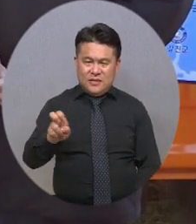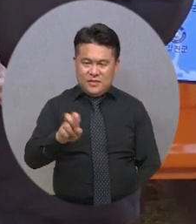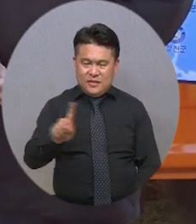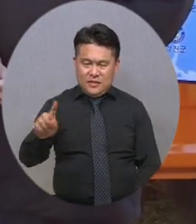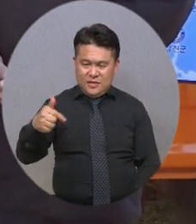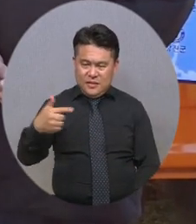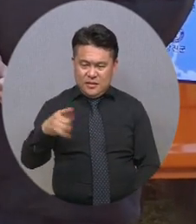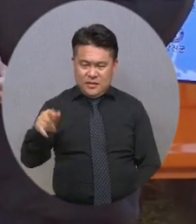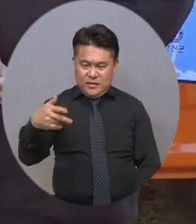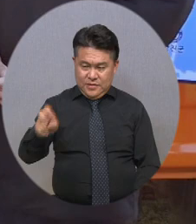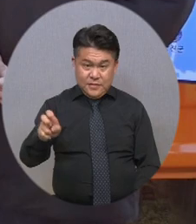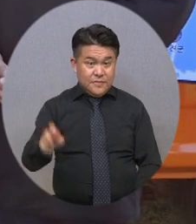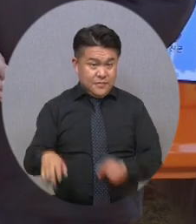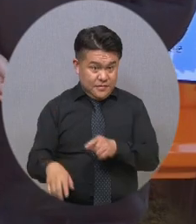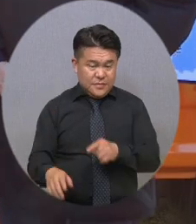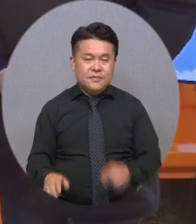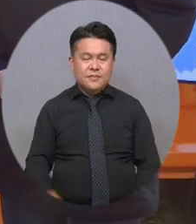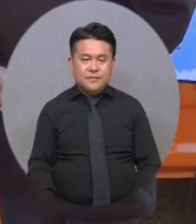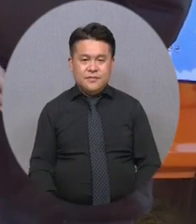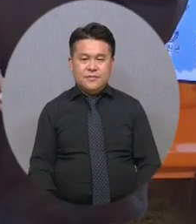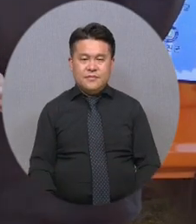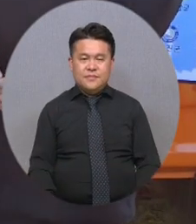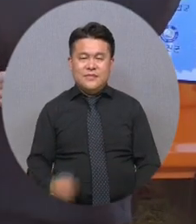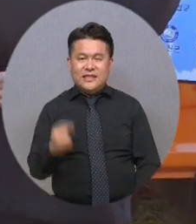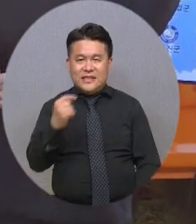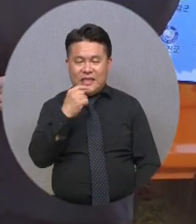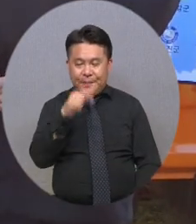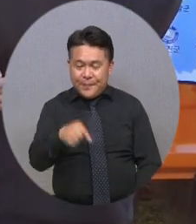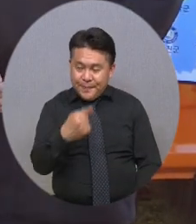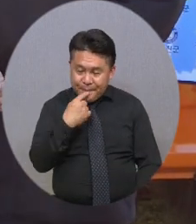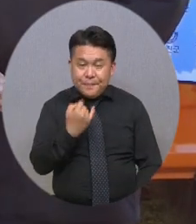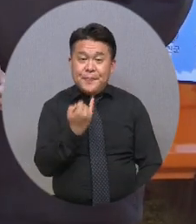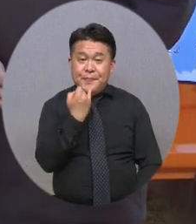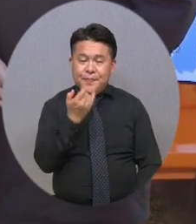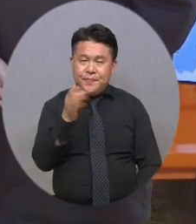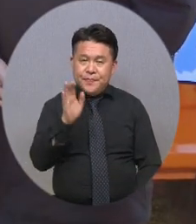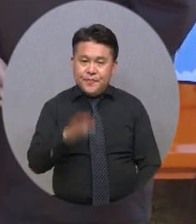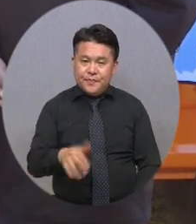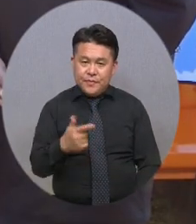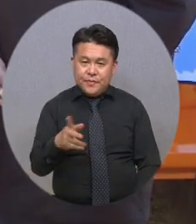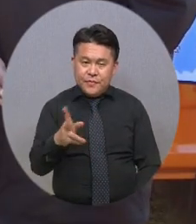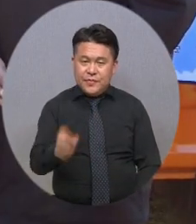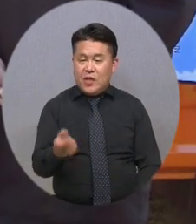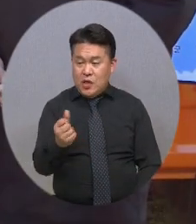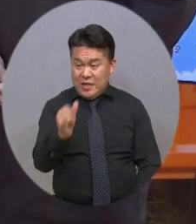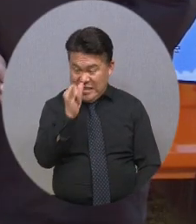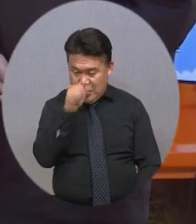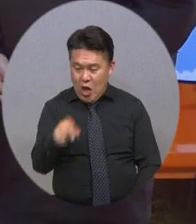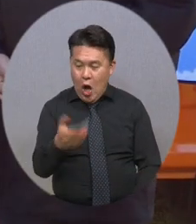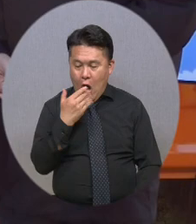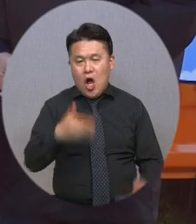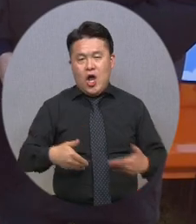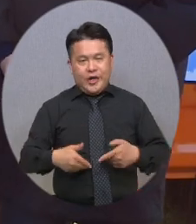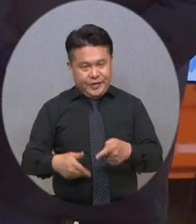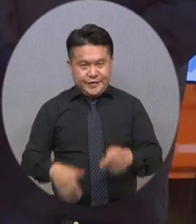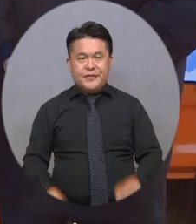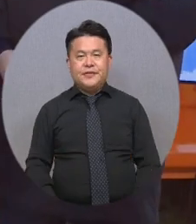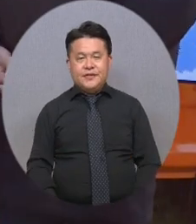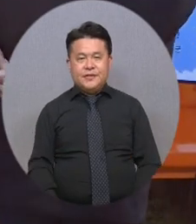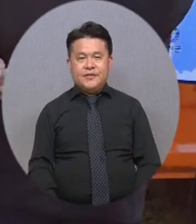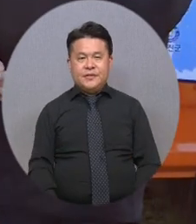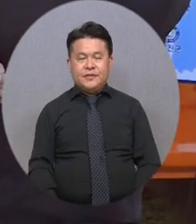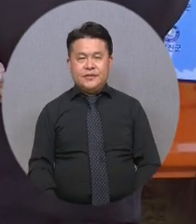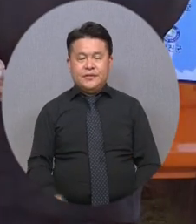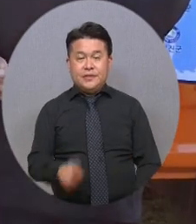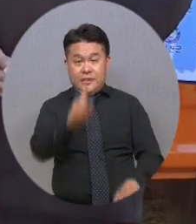마그네슘이에요. 그래서 이 소금은 네. 가는 맛대 나트륨이 낮은 저나트륨 소금을 넣어야